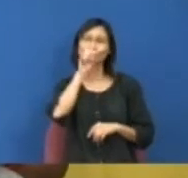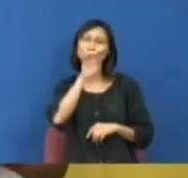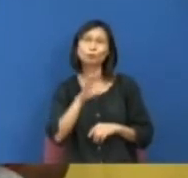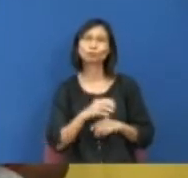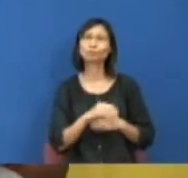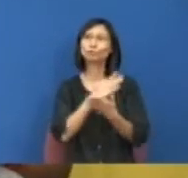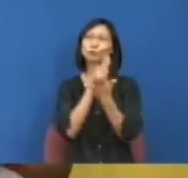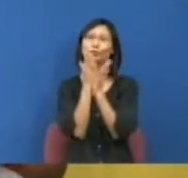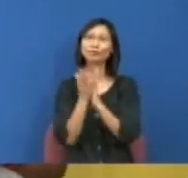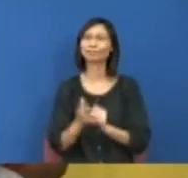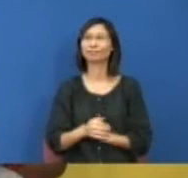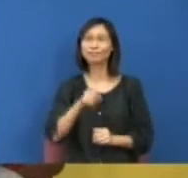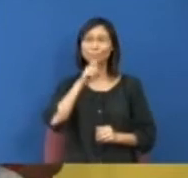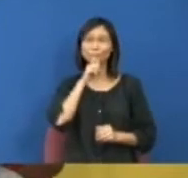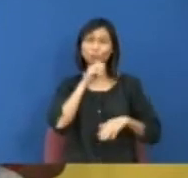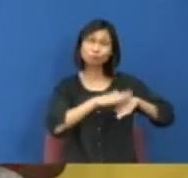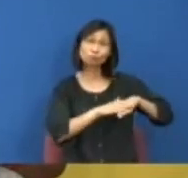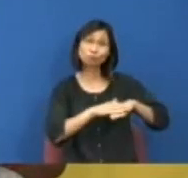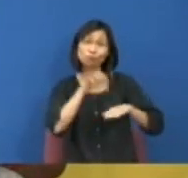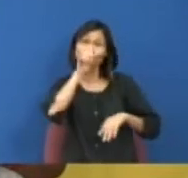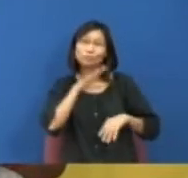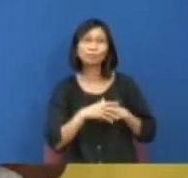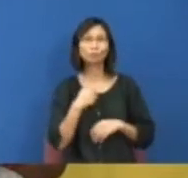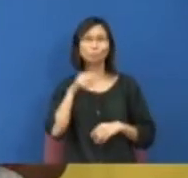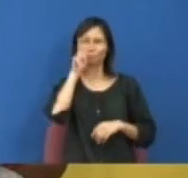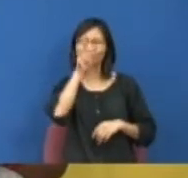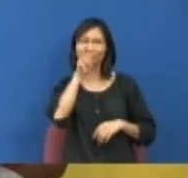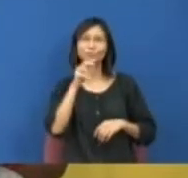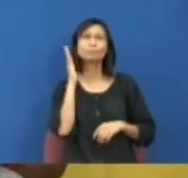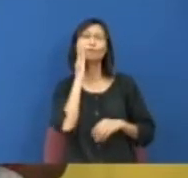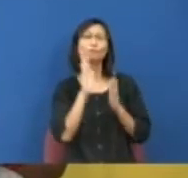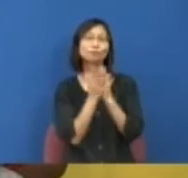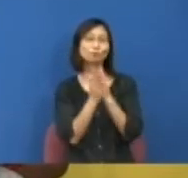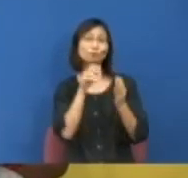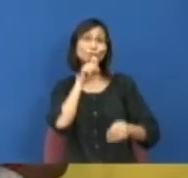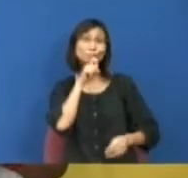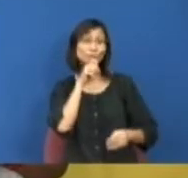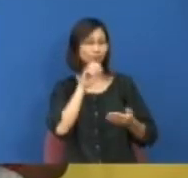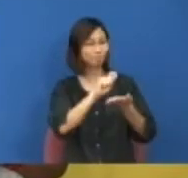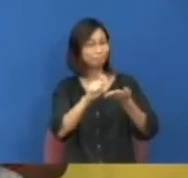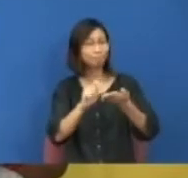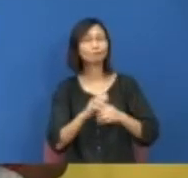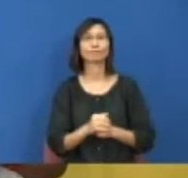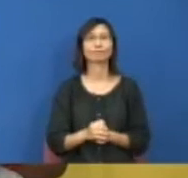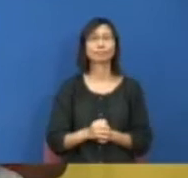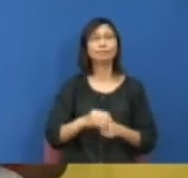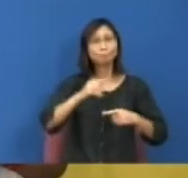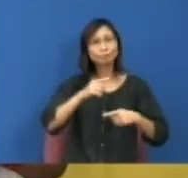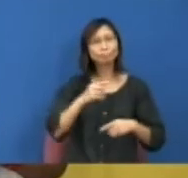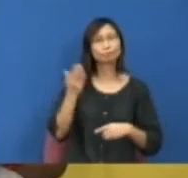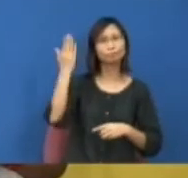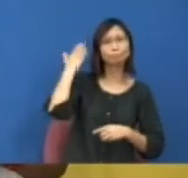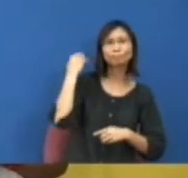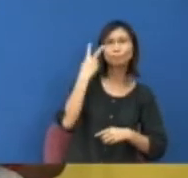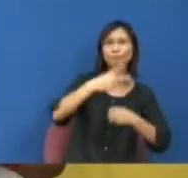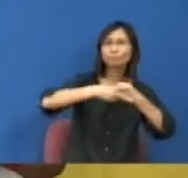喺睇 有咩？係 啊， 有留言㗎。 有㗎有㗎，我睇 Facebook 嗰個有留言㗎咁樣嚇。咁所以其實嗰兩集裏